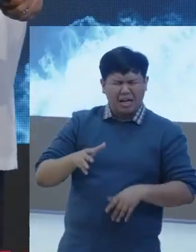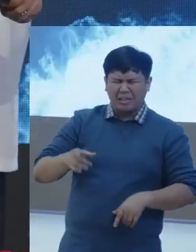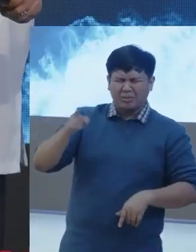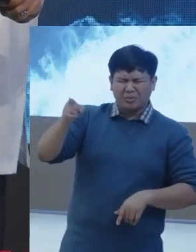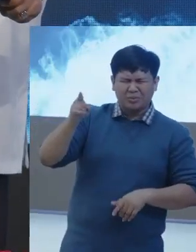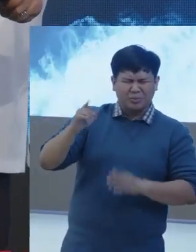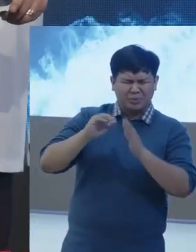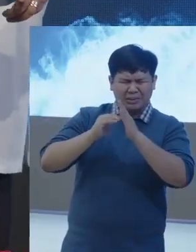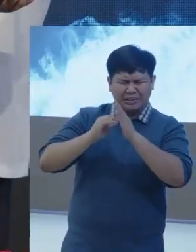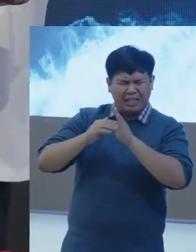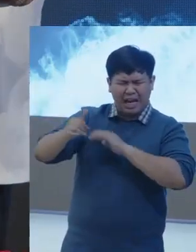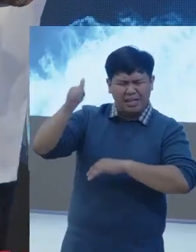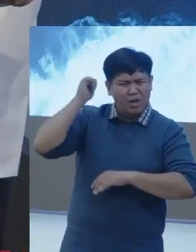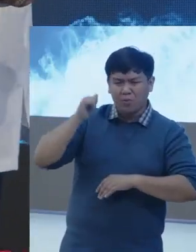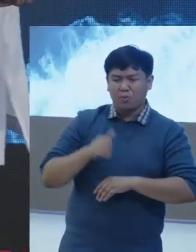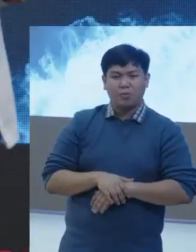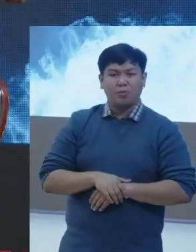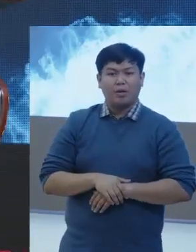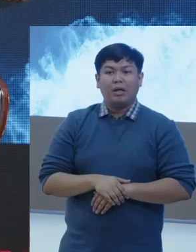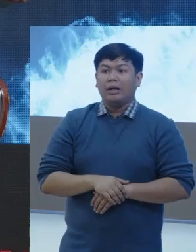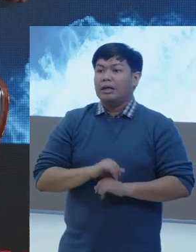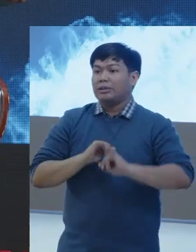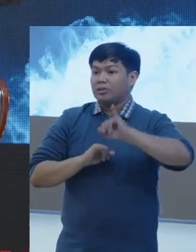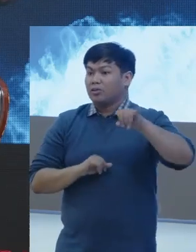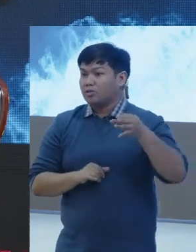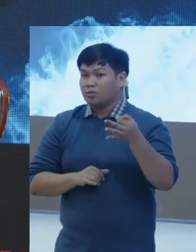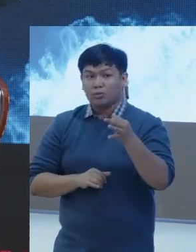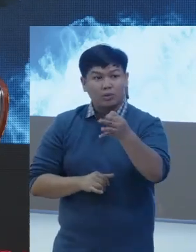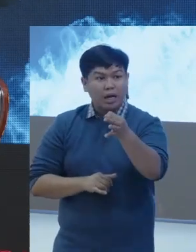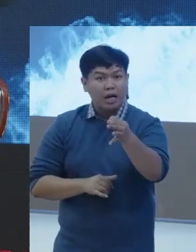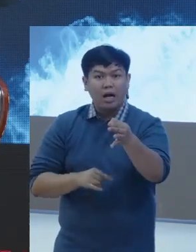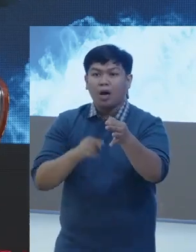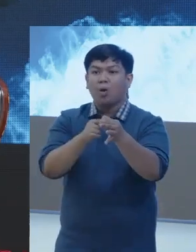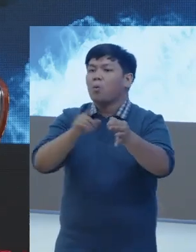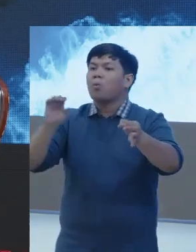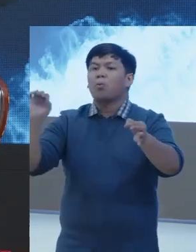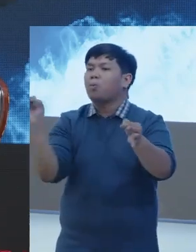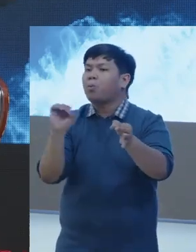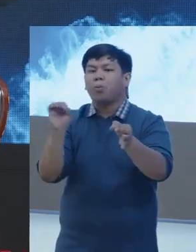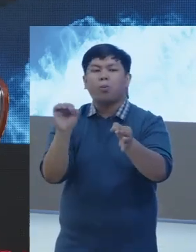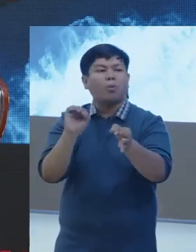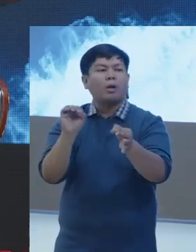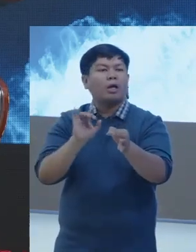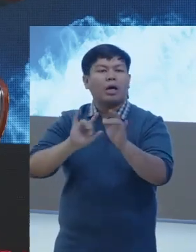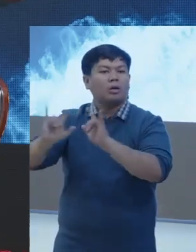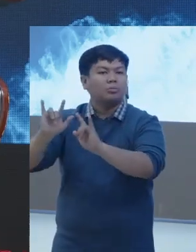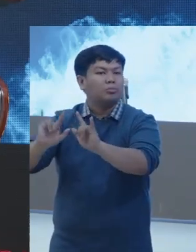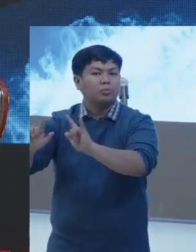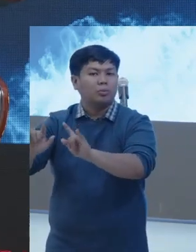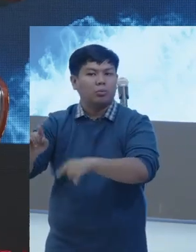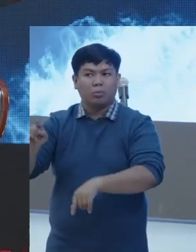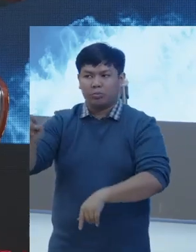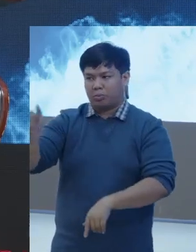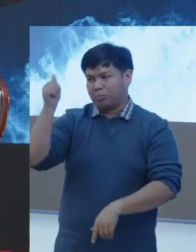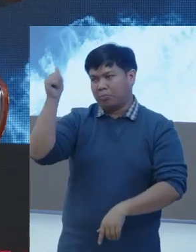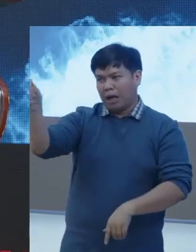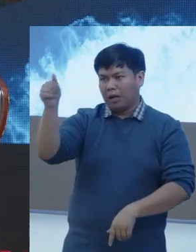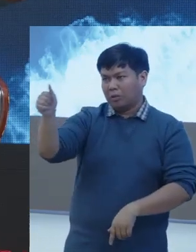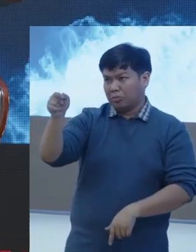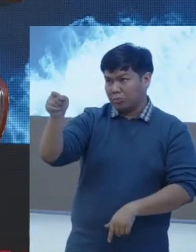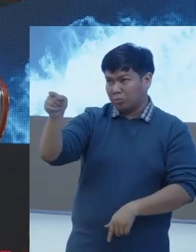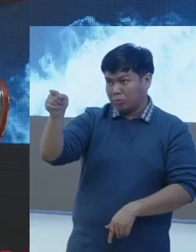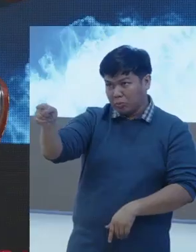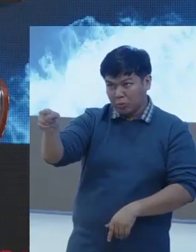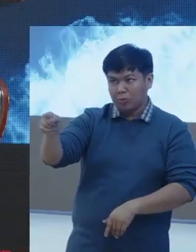ito. So wala siyang desire sa puso niya na maligtas itong mga ito, no?